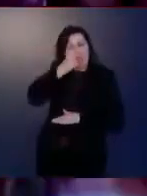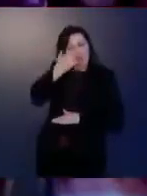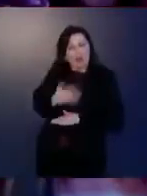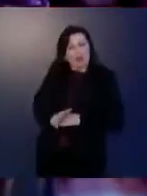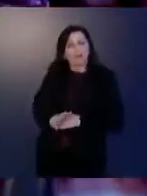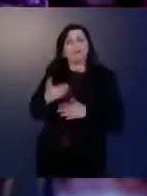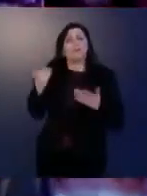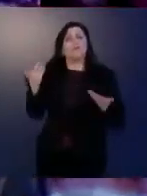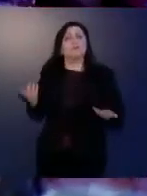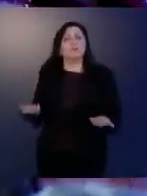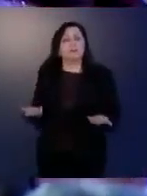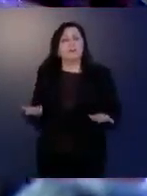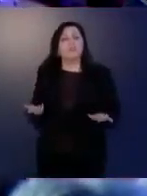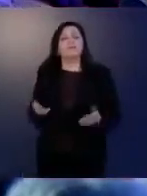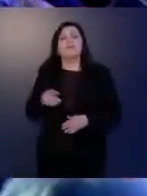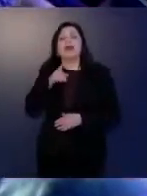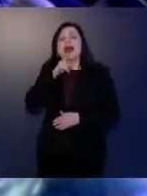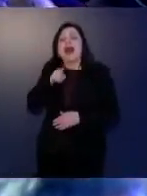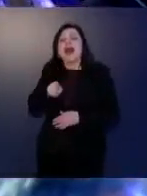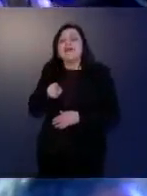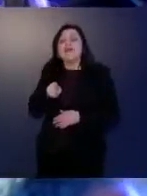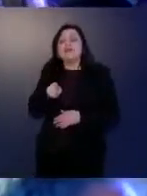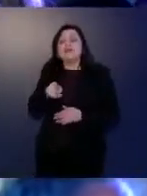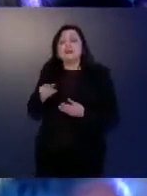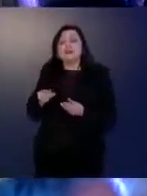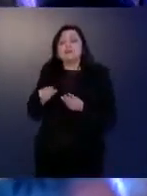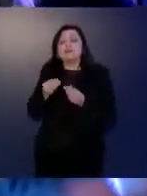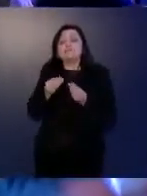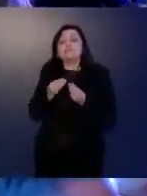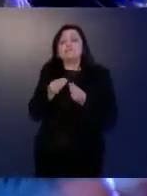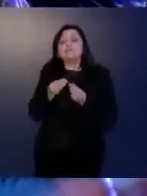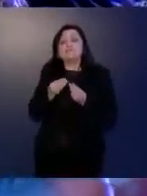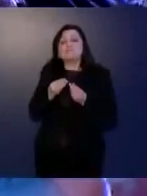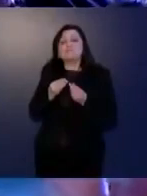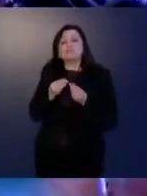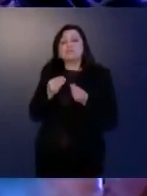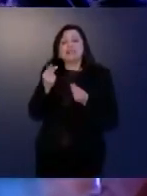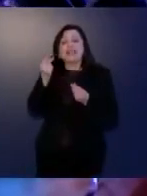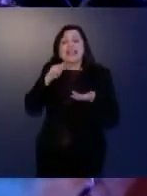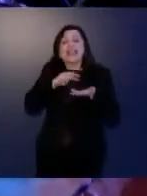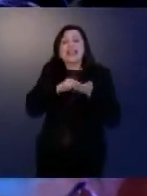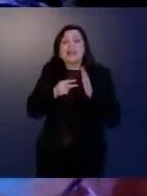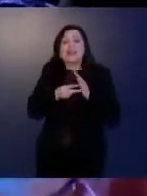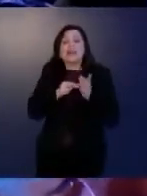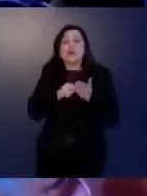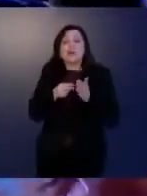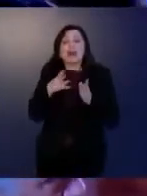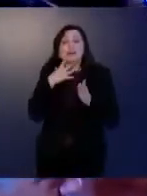δημιουργεί μία στασιμότητα στην οικονομική δραστηριότητα.